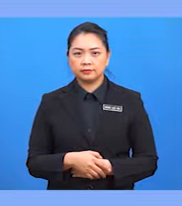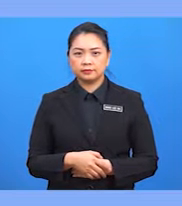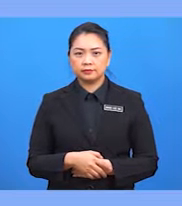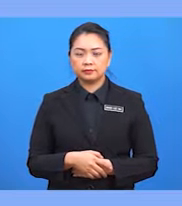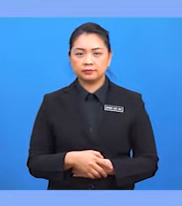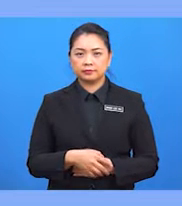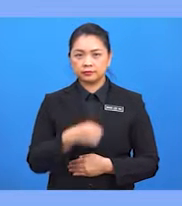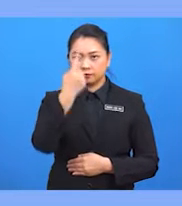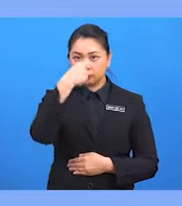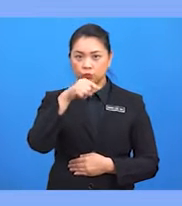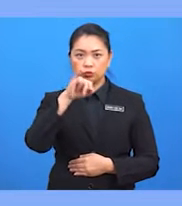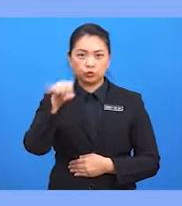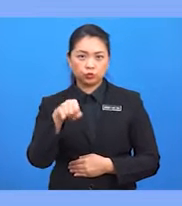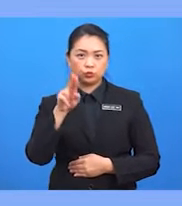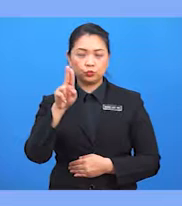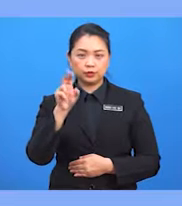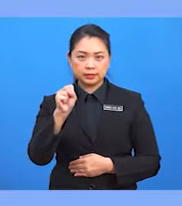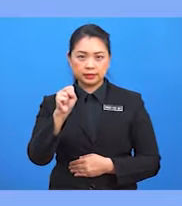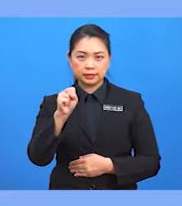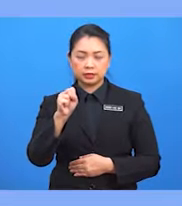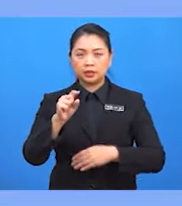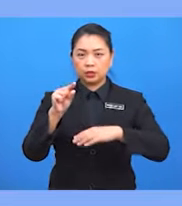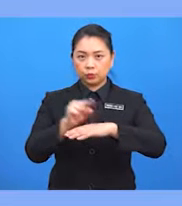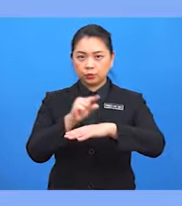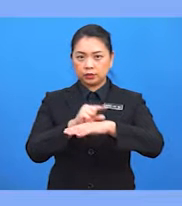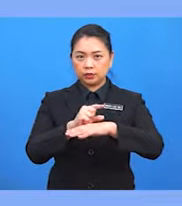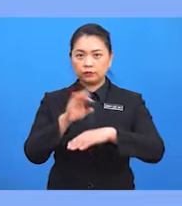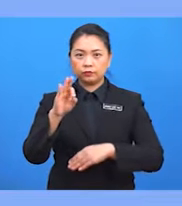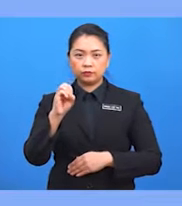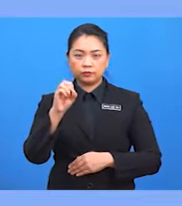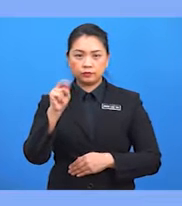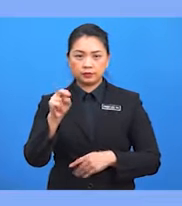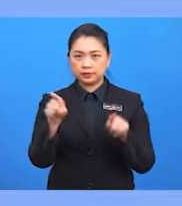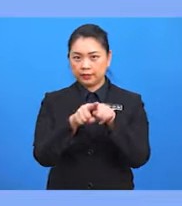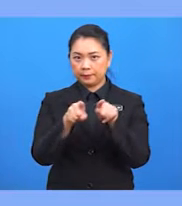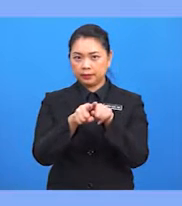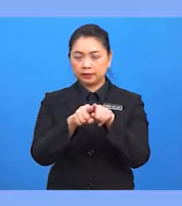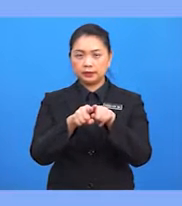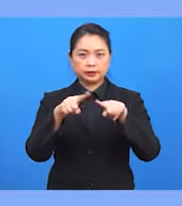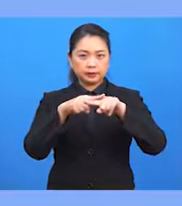Untuk perkataan jus, saya menggunakan font yang sama tetapi saiz yang lebih besar.